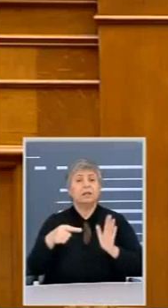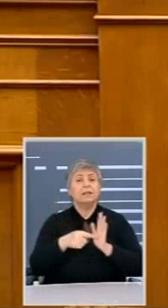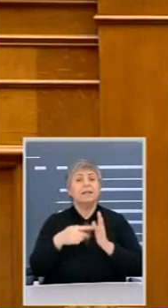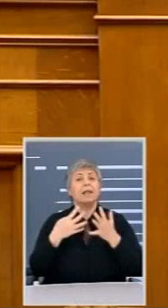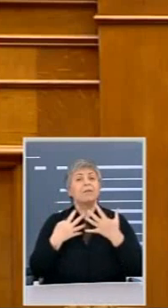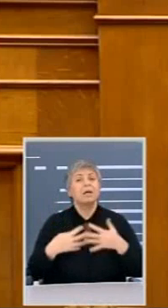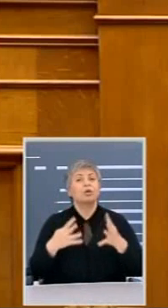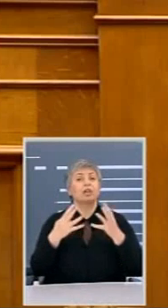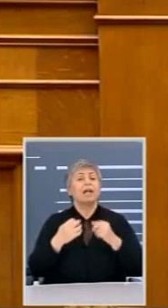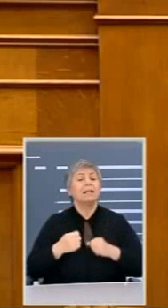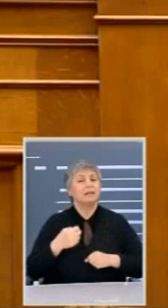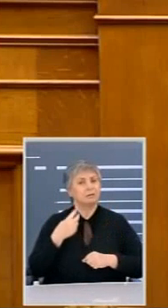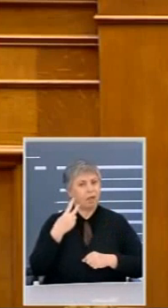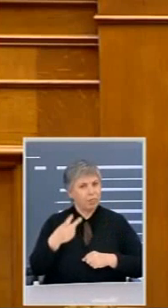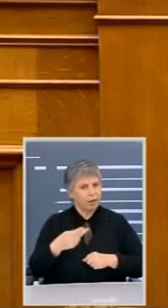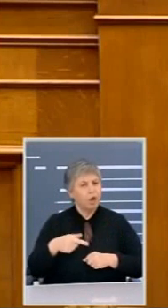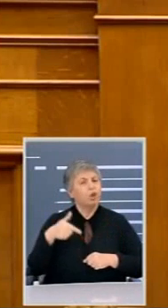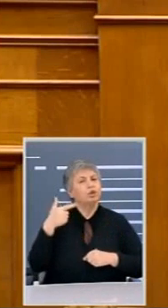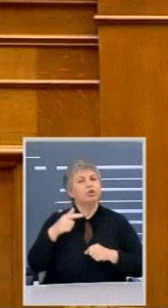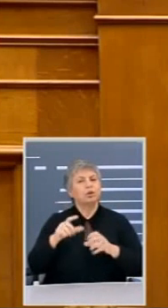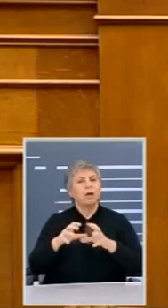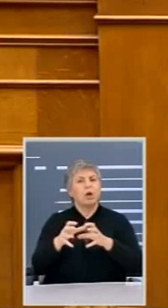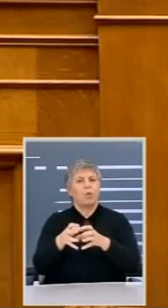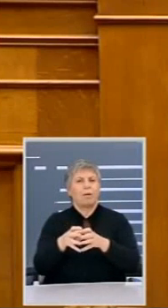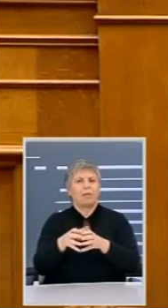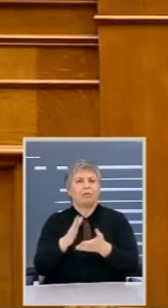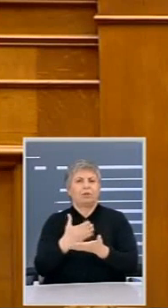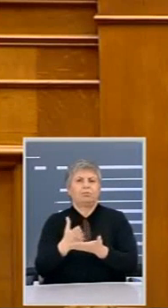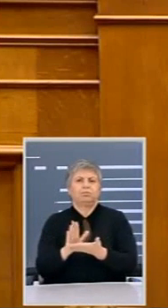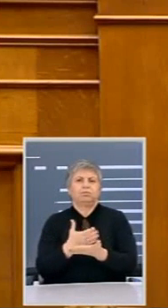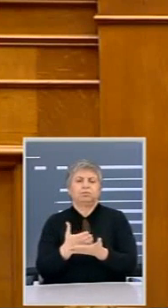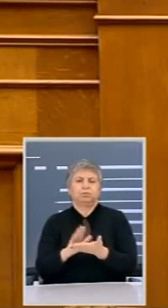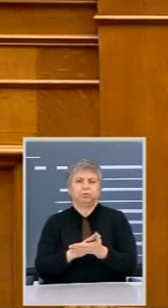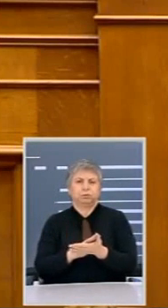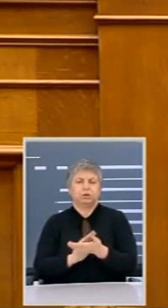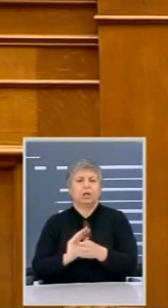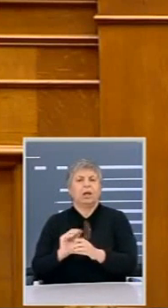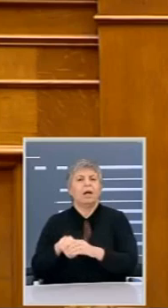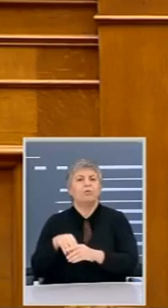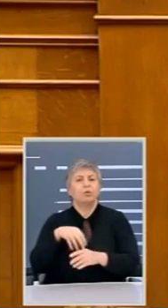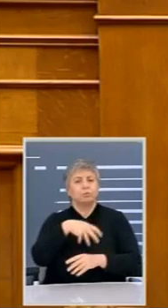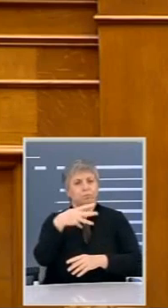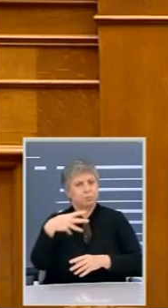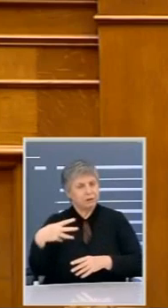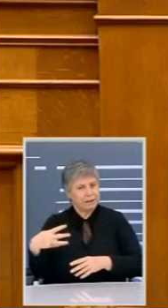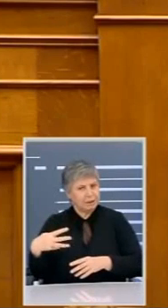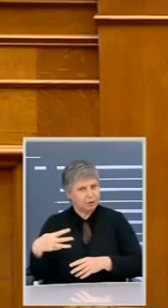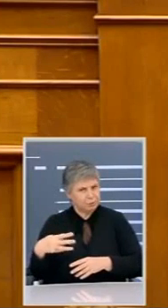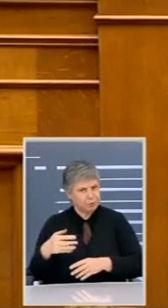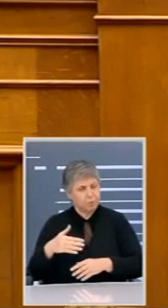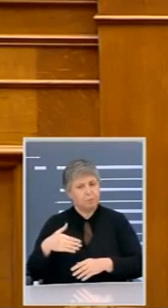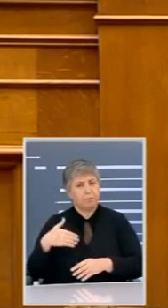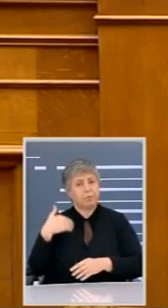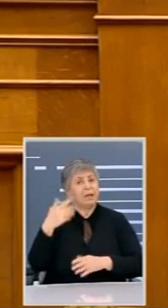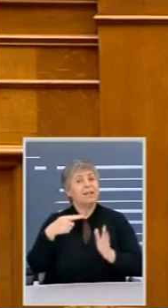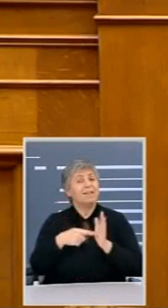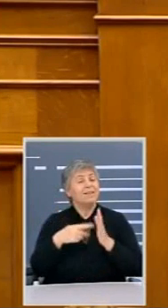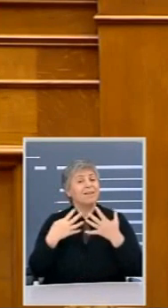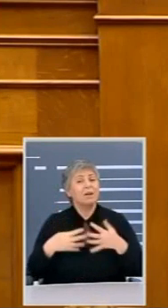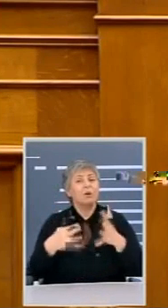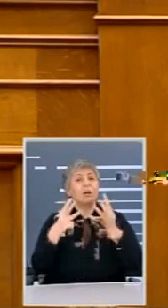ΕΑΡ αυτοδιαλύθηκε και ενσωματώθηκε στο συνασπισμό και αποτέλεσαν ενιαίο κόμμα. Το